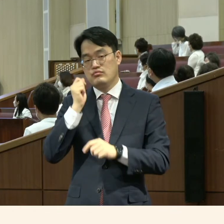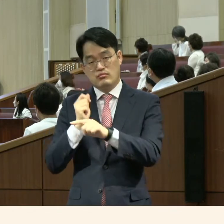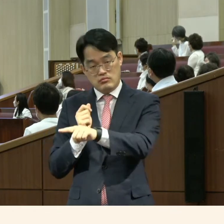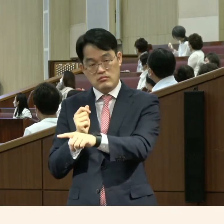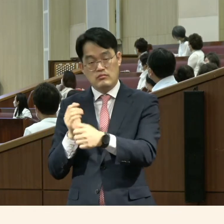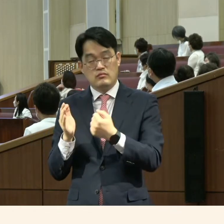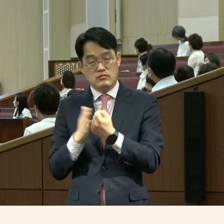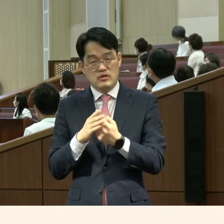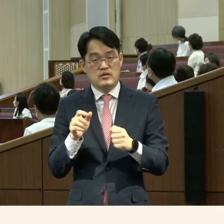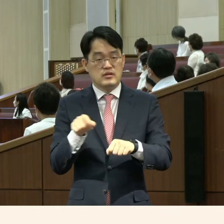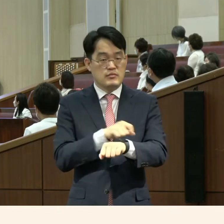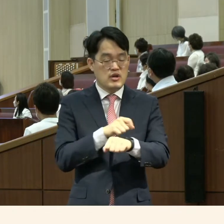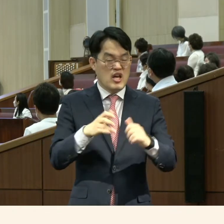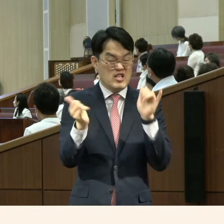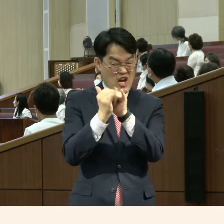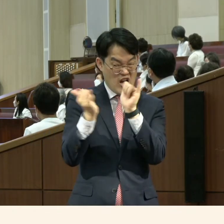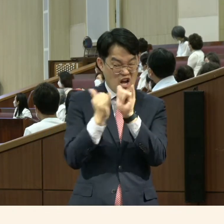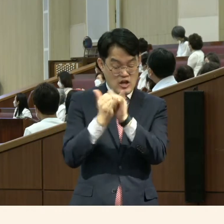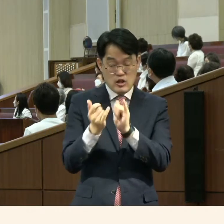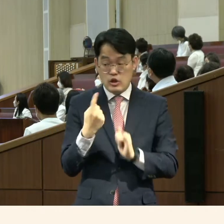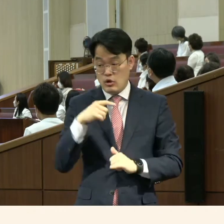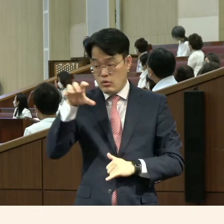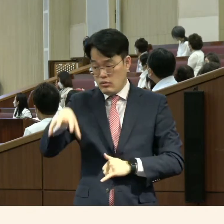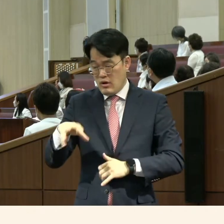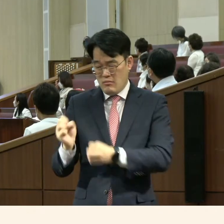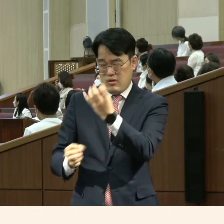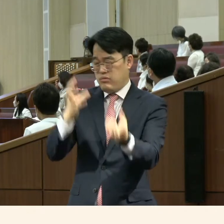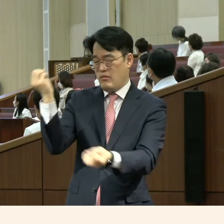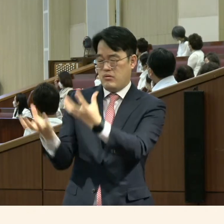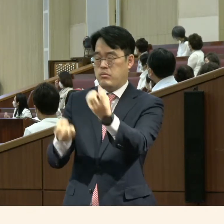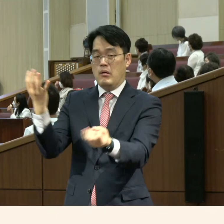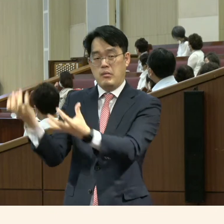특별히 전쟁이 일어났던 곳은 뭐 거의 초토화됐기 때문에